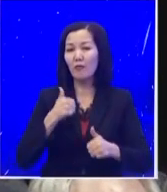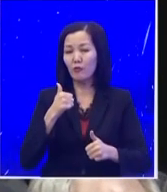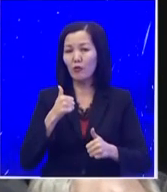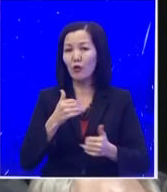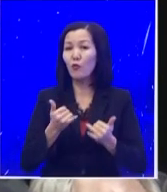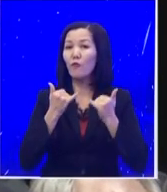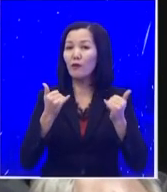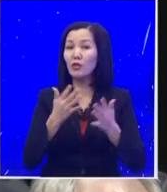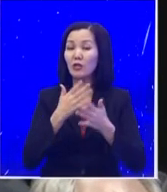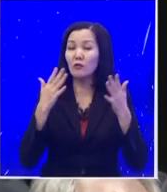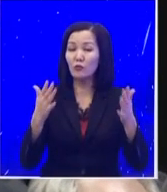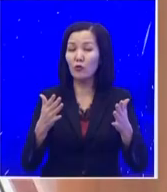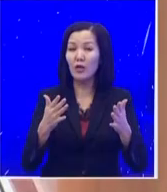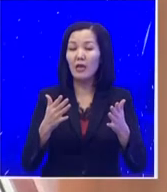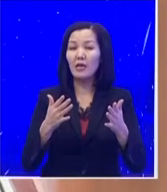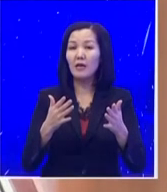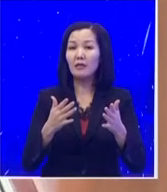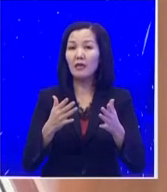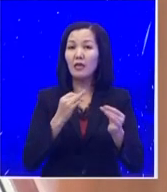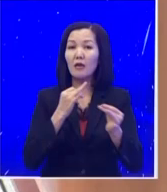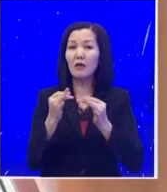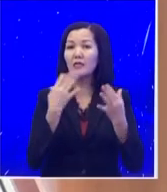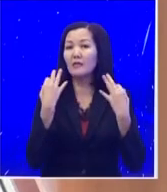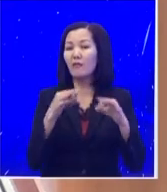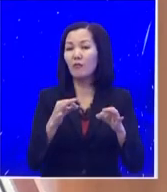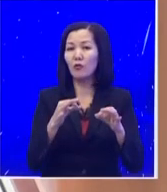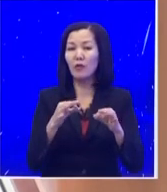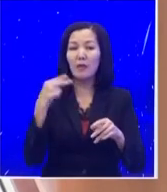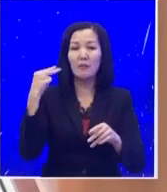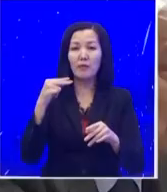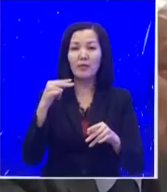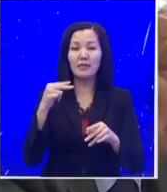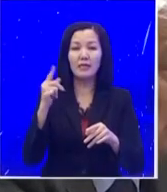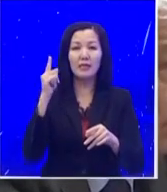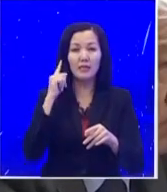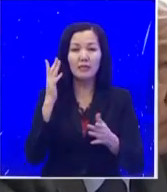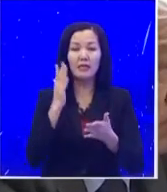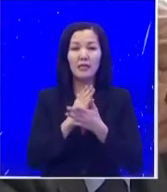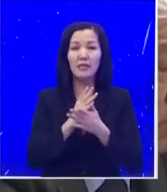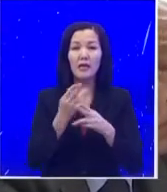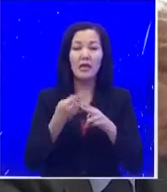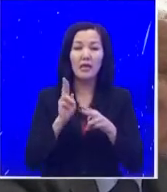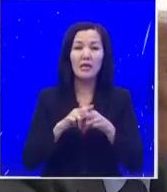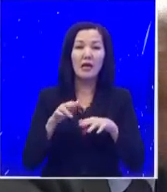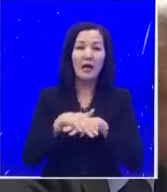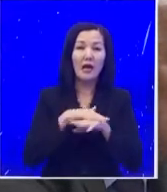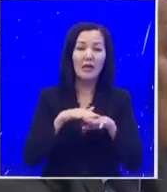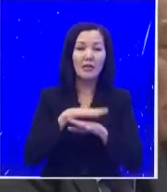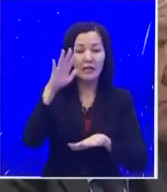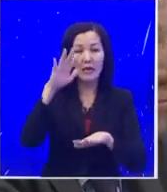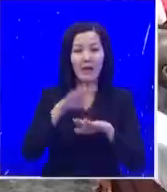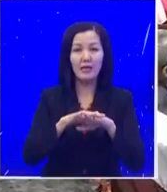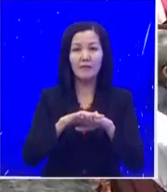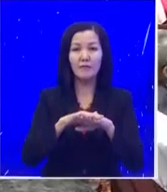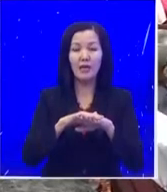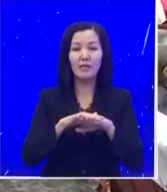халықпен қарым-қатынаста да ашық. Президент айтқандай, естейтін үкіметтің нағыз өкілі, ең халықтық әкім. Жеке ресми сайты